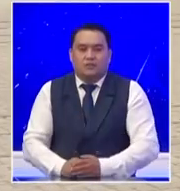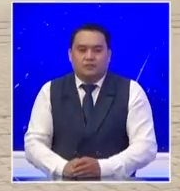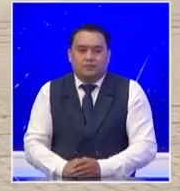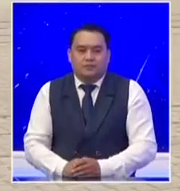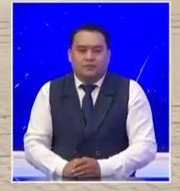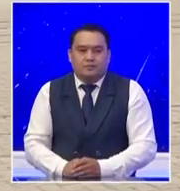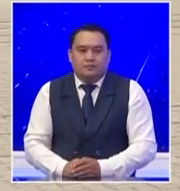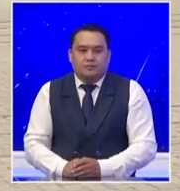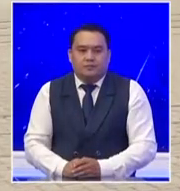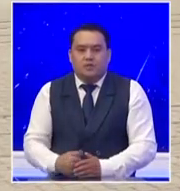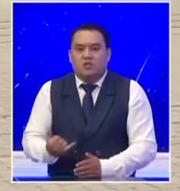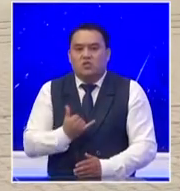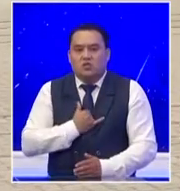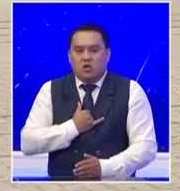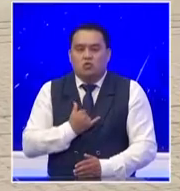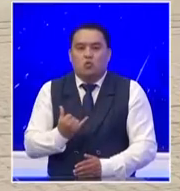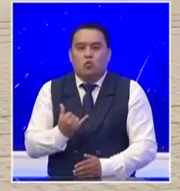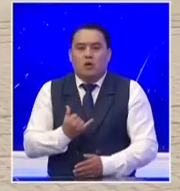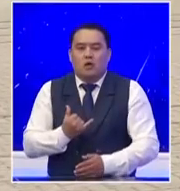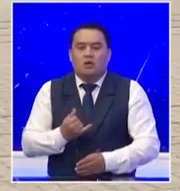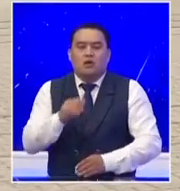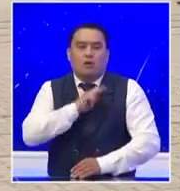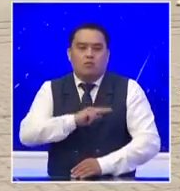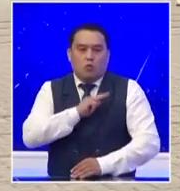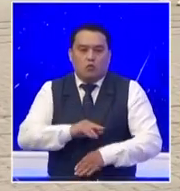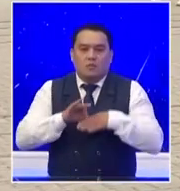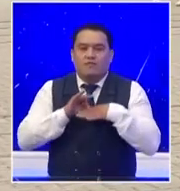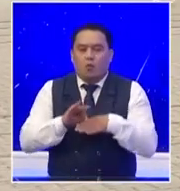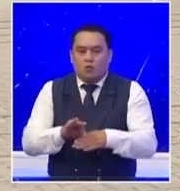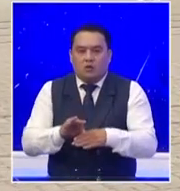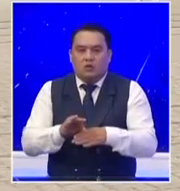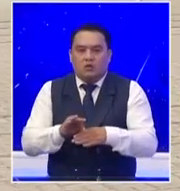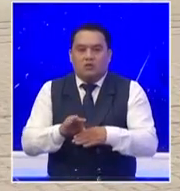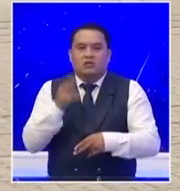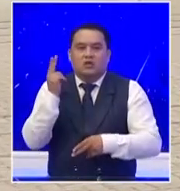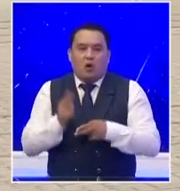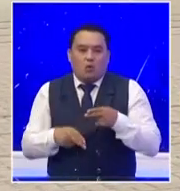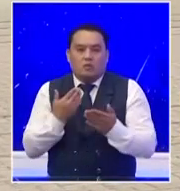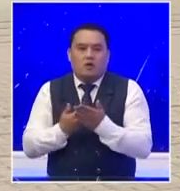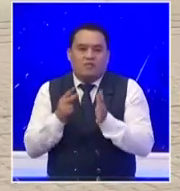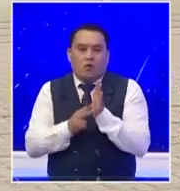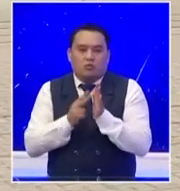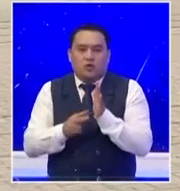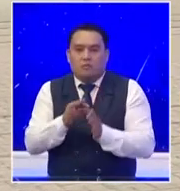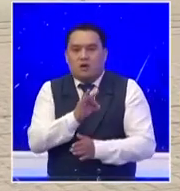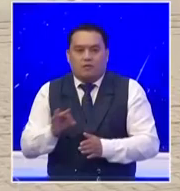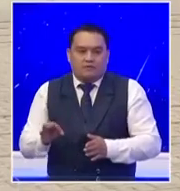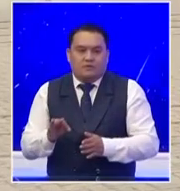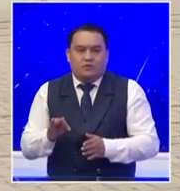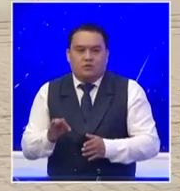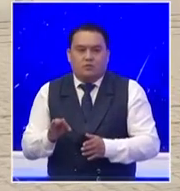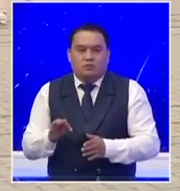В данное время у нас обдирочные работы ведутся. Армировку закончили где-то 80%, весь обдирку